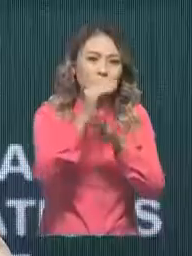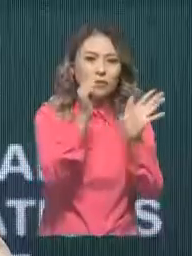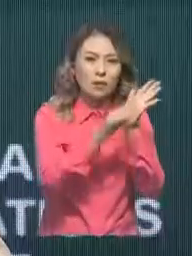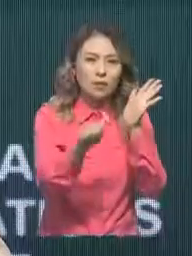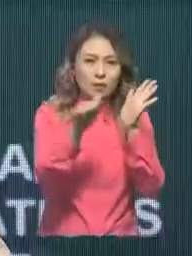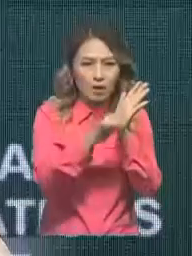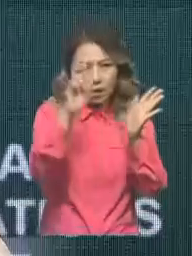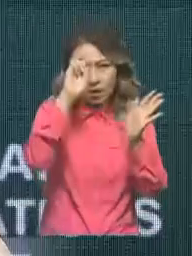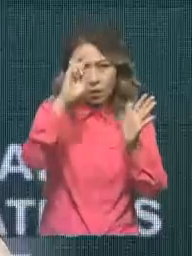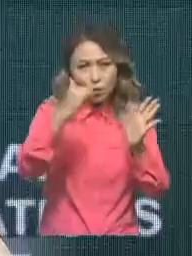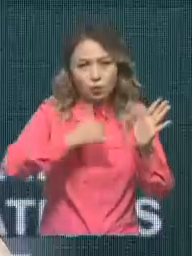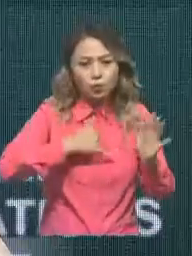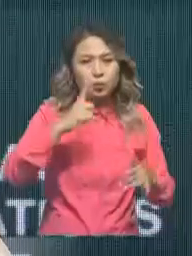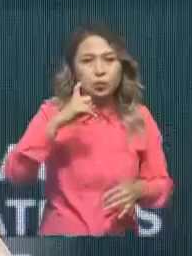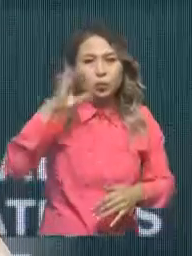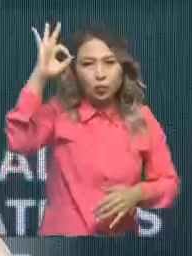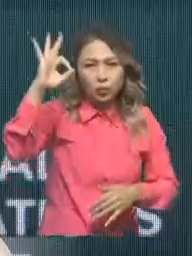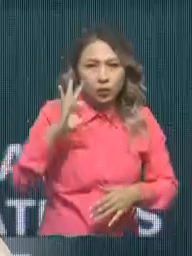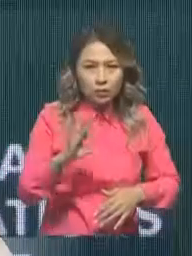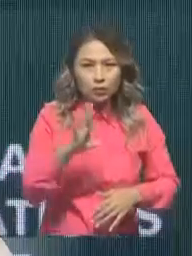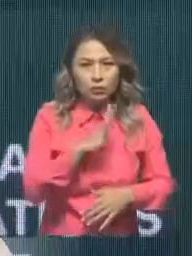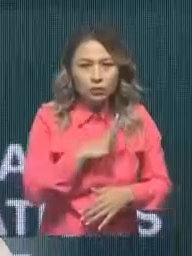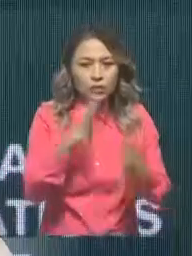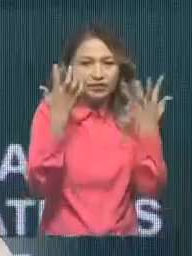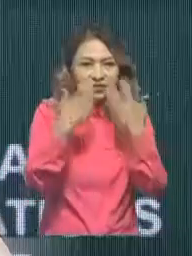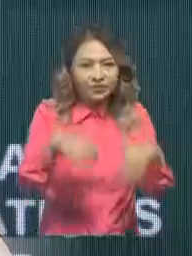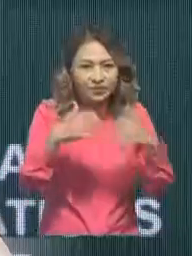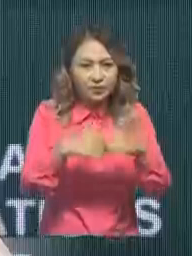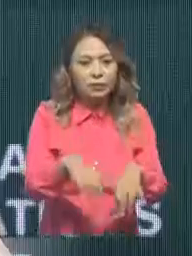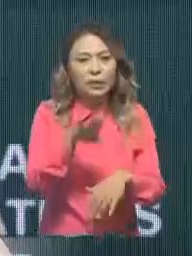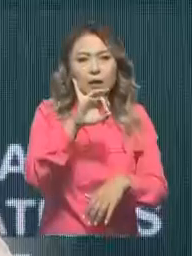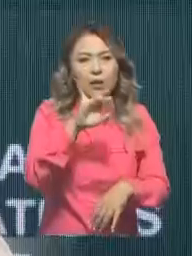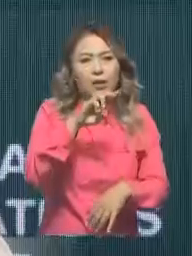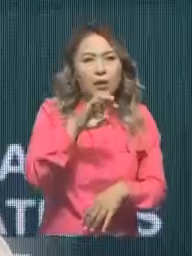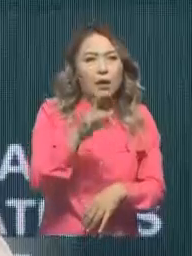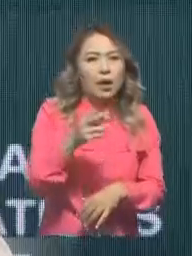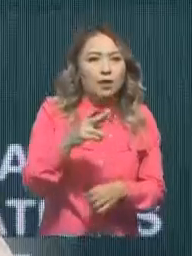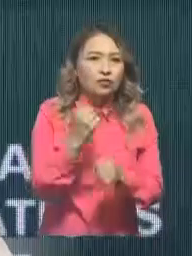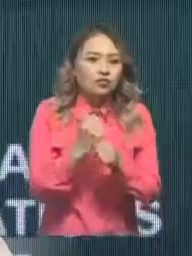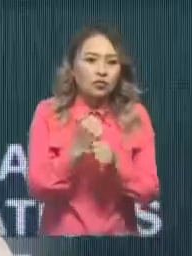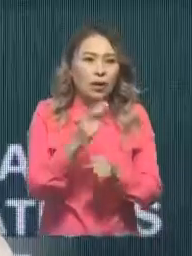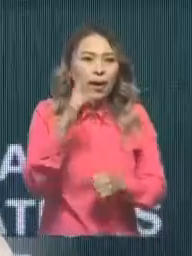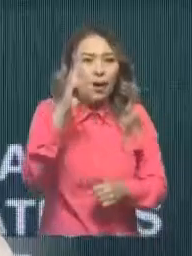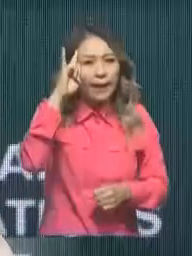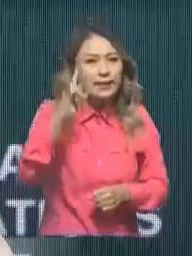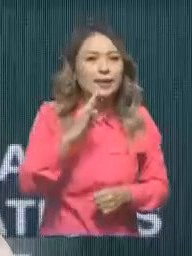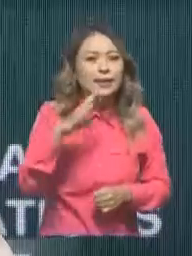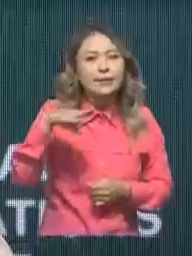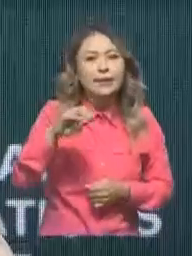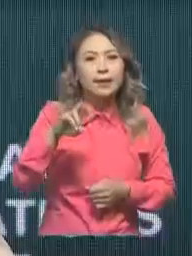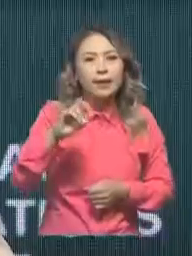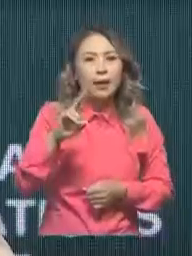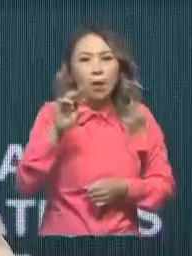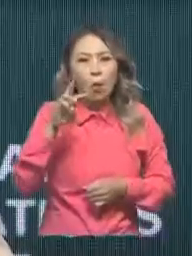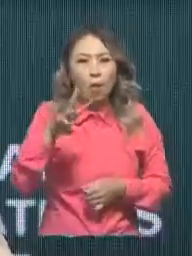медициналық ұйымдарымызда, яғни 100%-ында бұл есептік жүйелермен интеграция жасалынды. Қазақтелеком және СК фармация